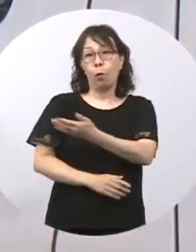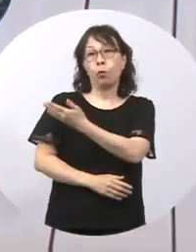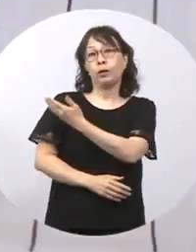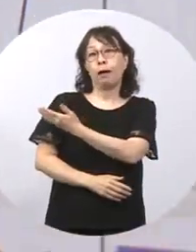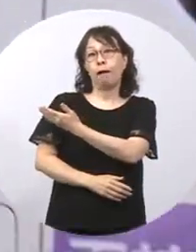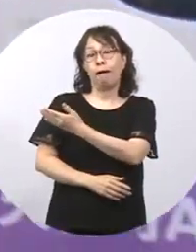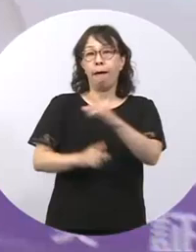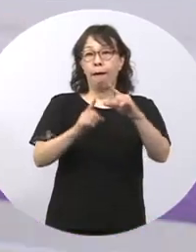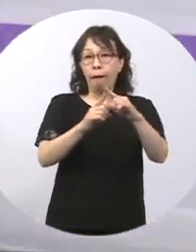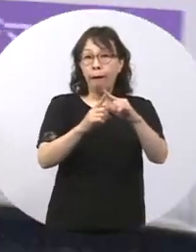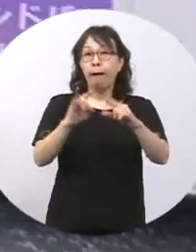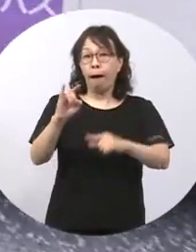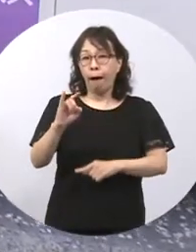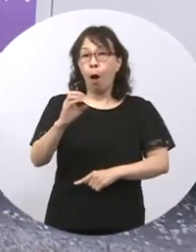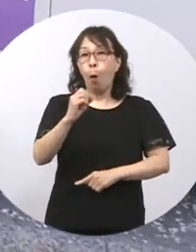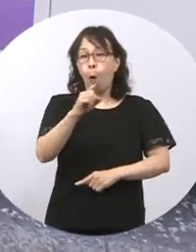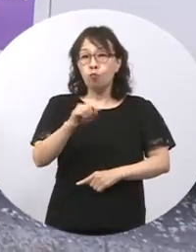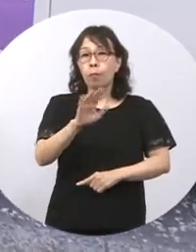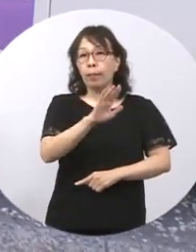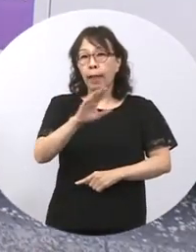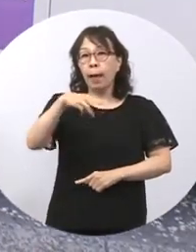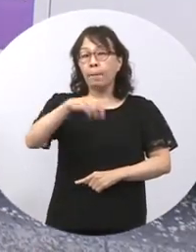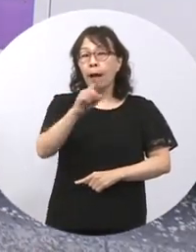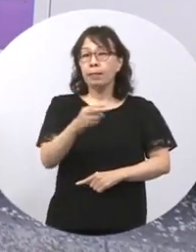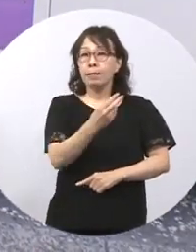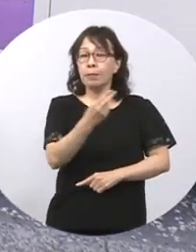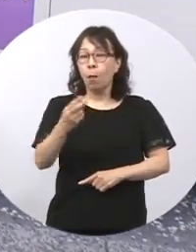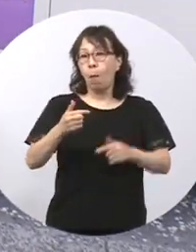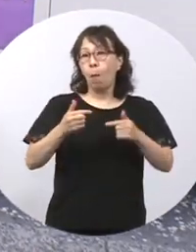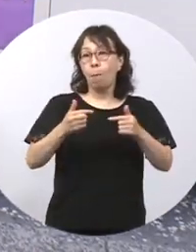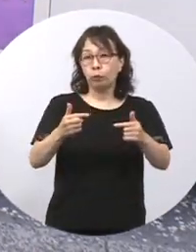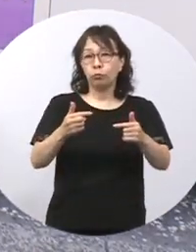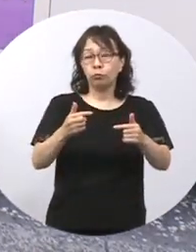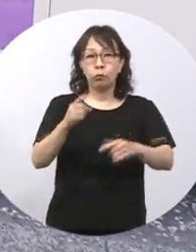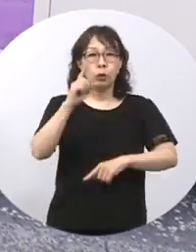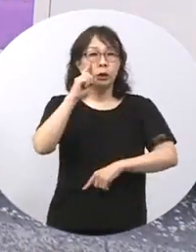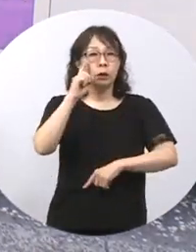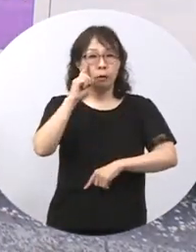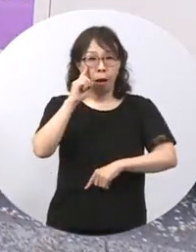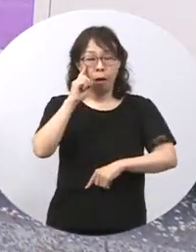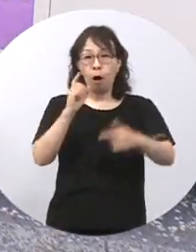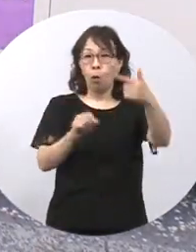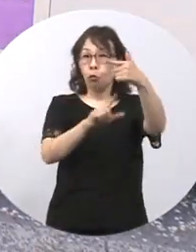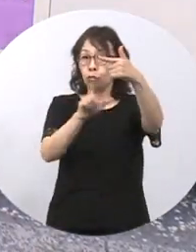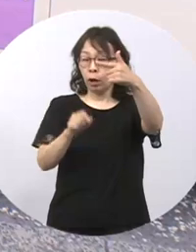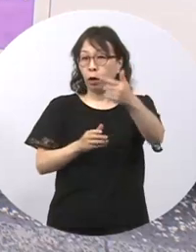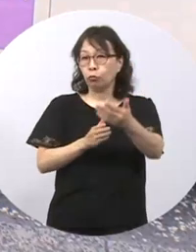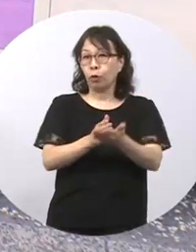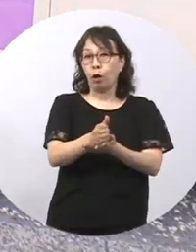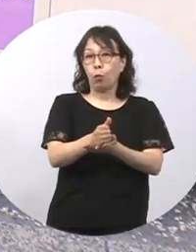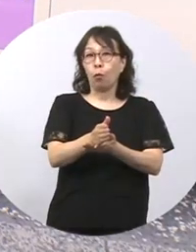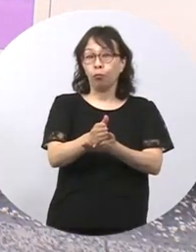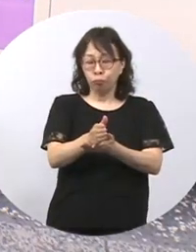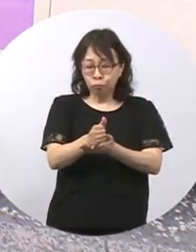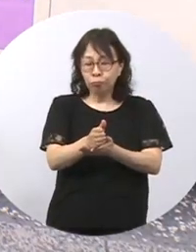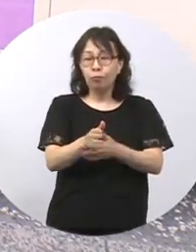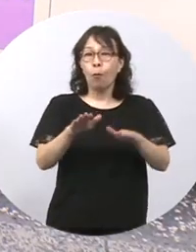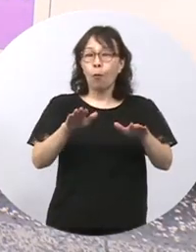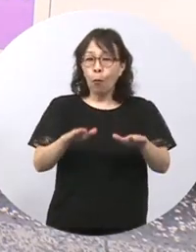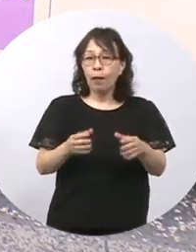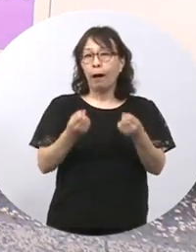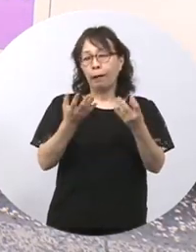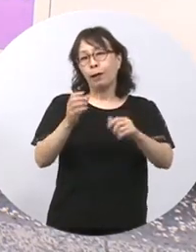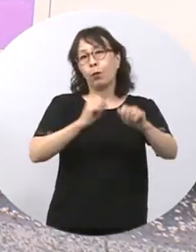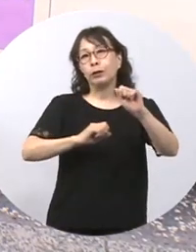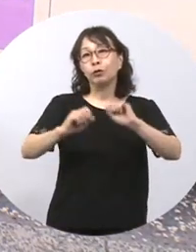ちら AI オンデマンドバスによる実証実験が6月からスタートしています。今回は